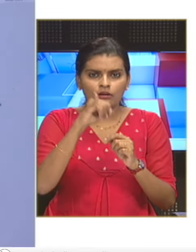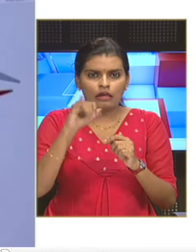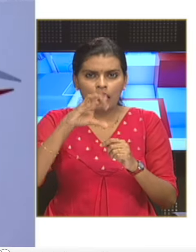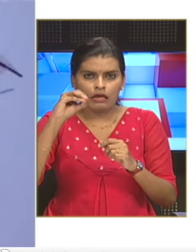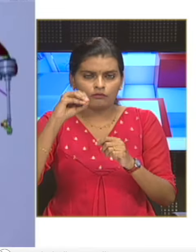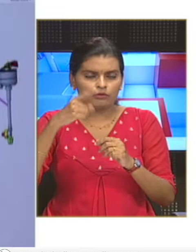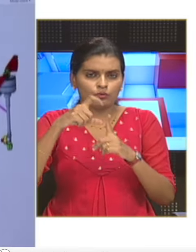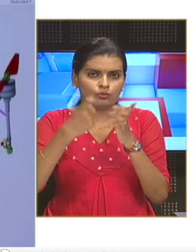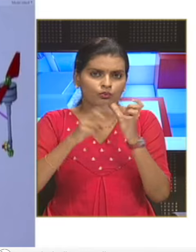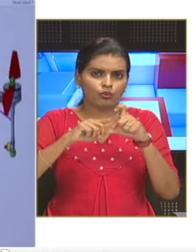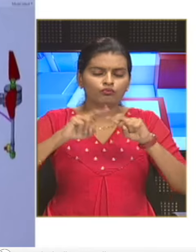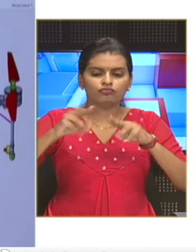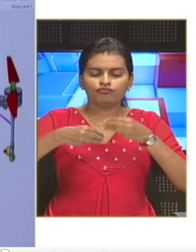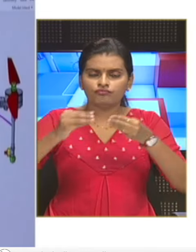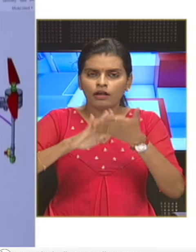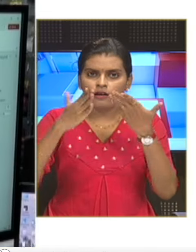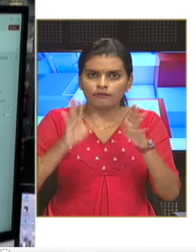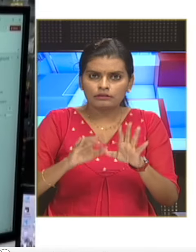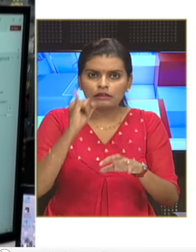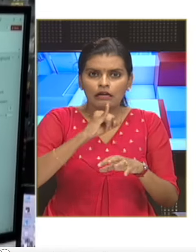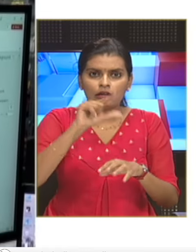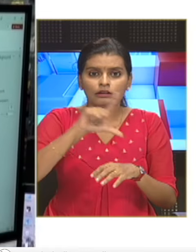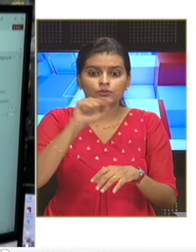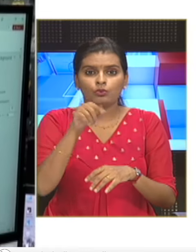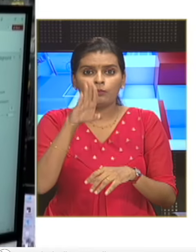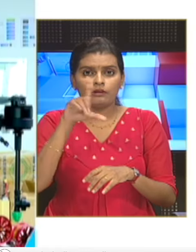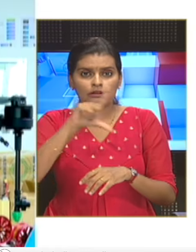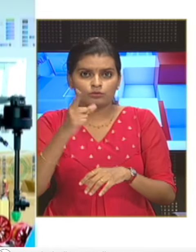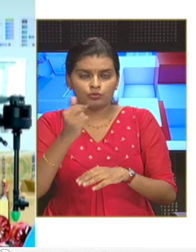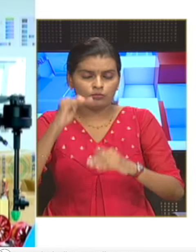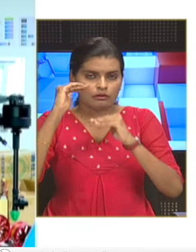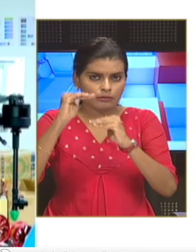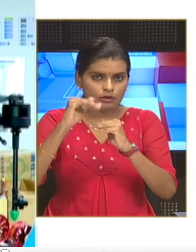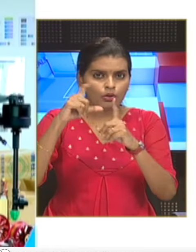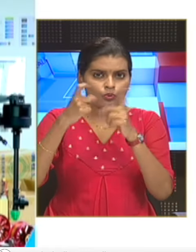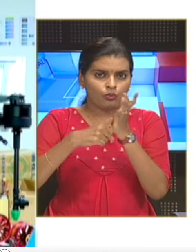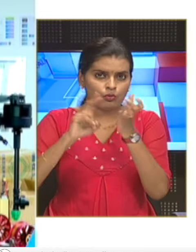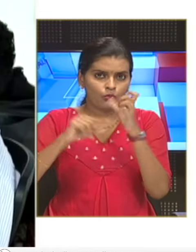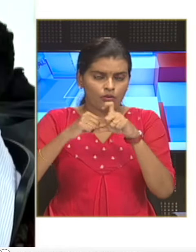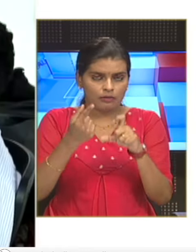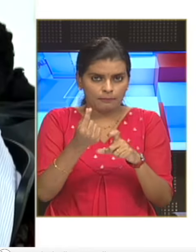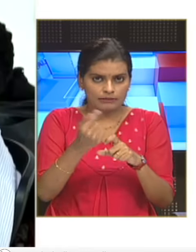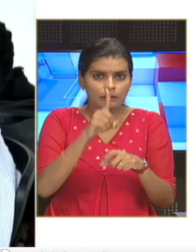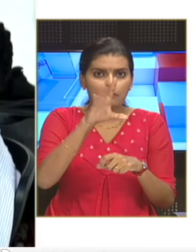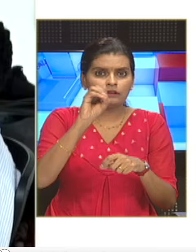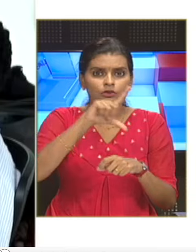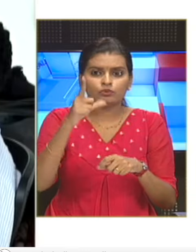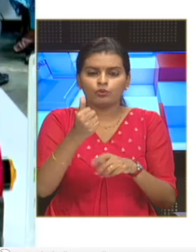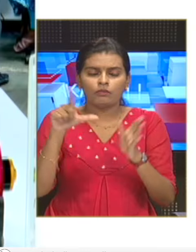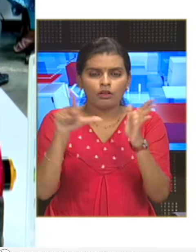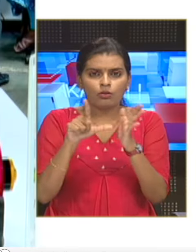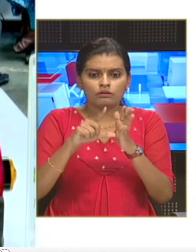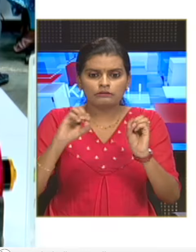6 മാസങ്ങൾക്കിടെ ഇന്ത്യയിൽ തന്നെ ഇവർ വിറ്റഴിച്ചു. 6 ലക്ഷം രൂപ മുതൽ 9 ലക്ഷം രൂപ വരെയാണ് ഒരു ഡ്രോണിൻ്റെ വില. 10 ലക്ഷം രൂപ വായ്പയെടുത്ത്